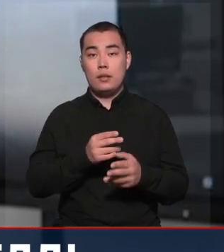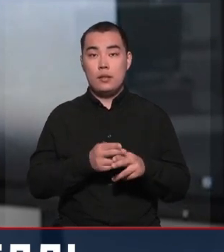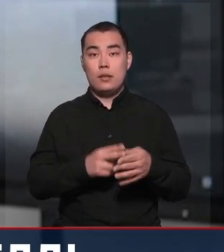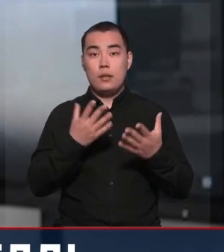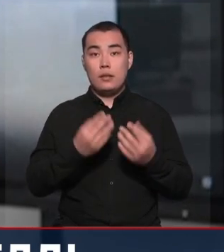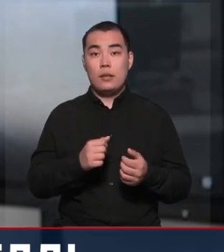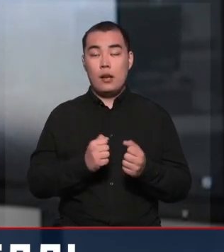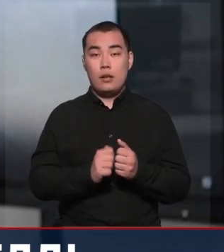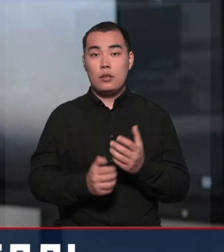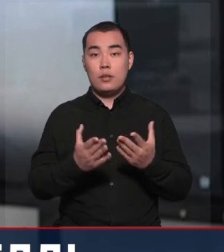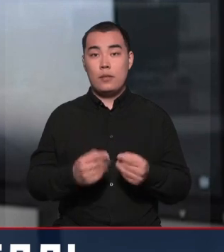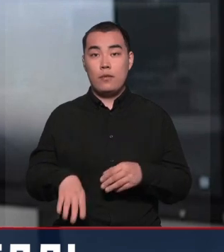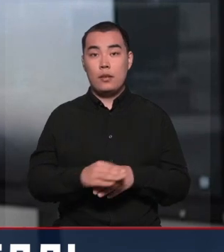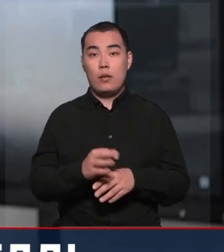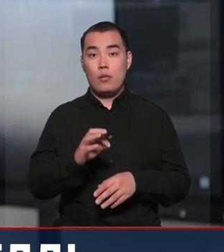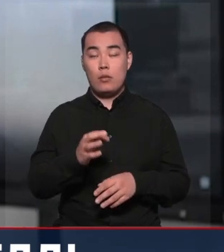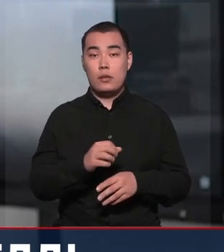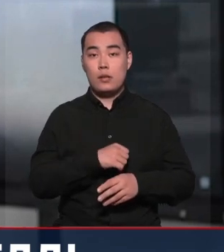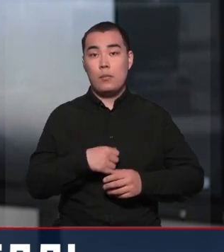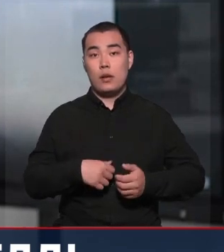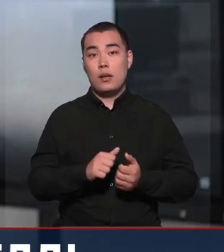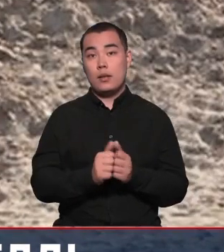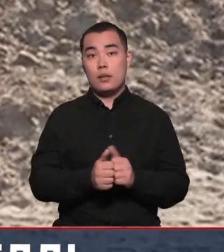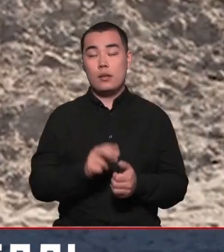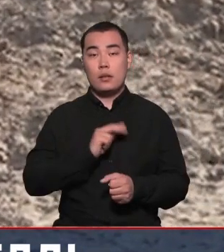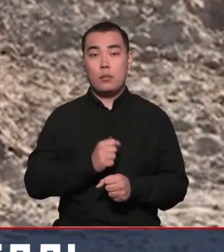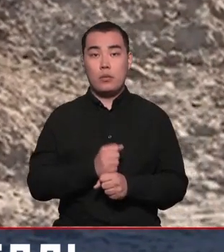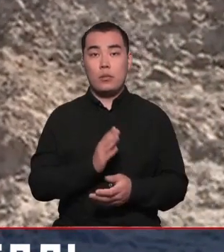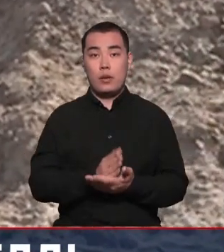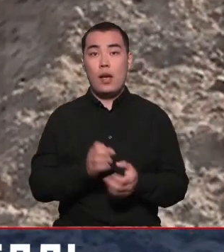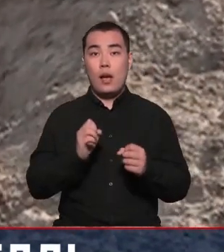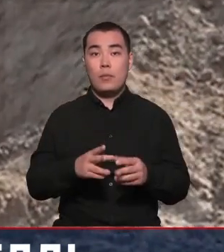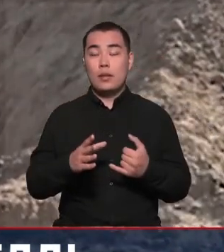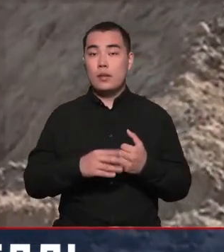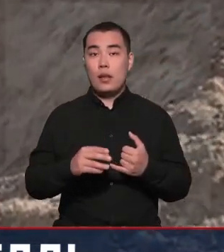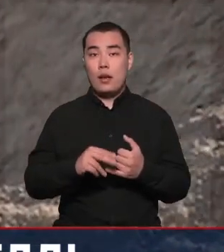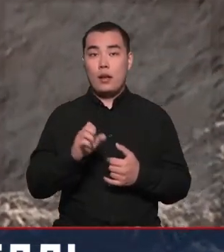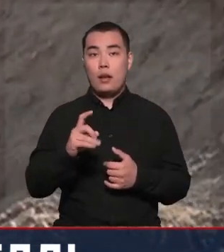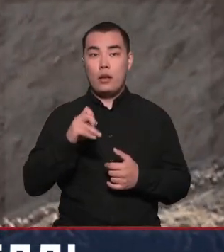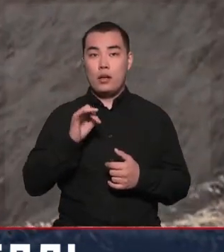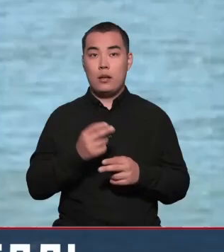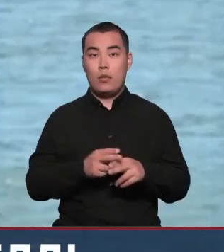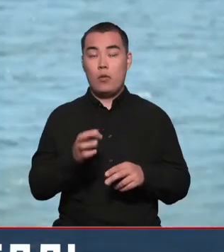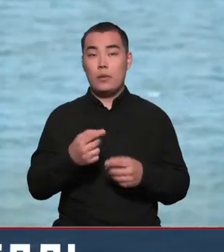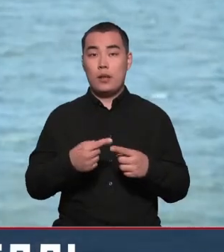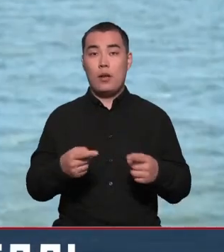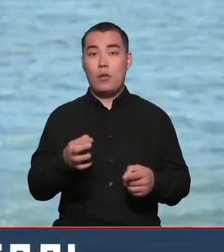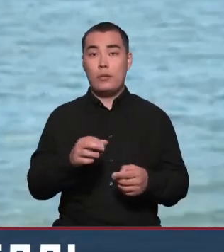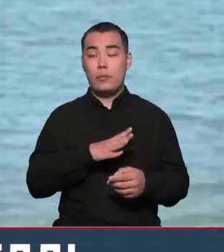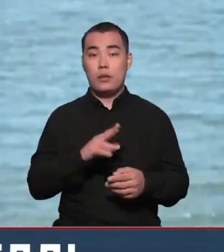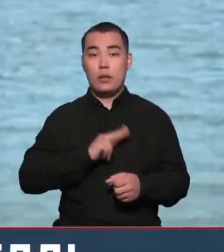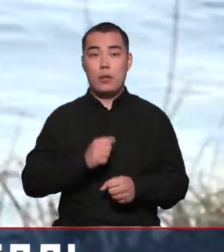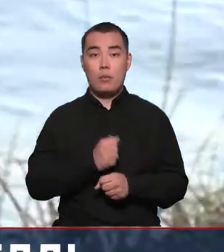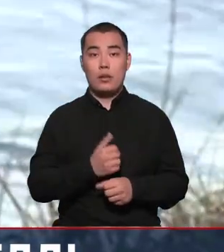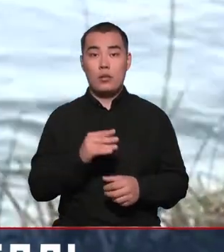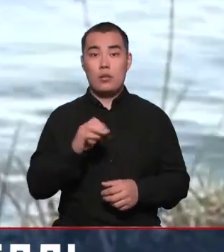түні барлық ауылдарда жалпы күндіз түні кезекшіліктер ұйымдастырылуда. Қауіпті аумақтарды қадағалау жұмыстары облыстың басқа да аудандарында жүргізілуде.